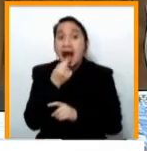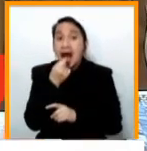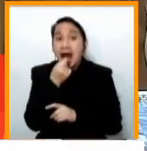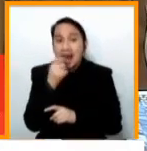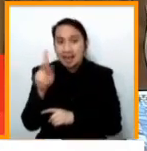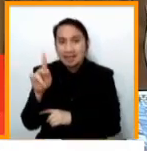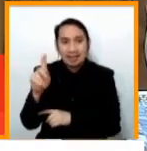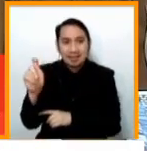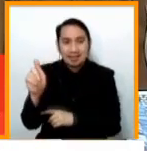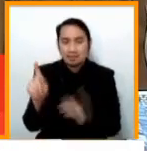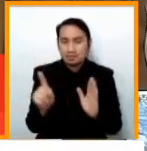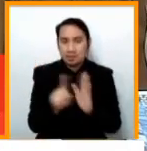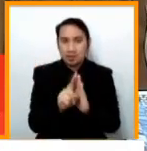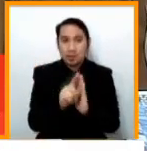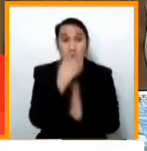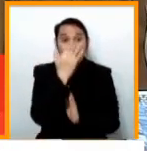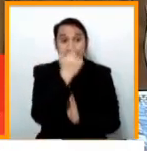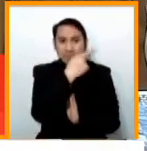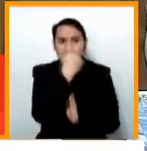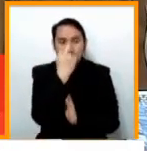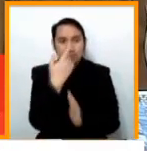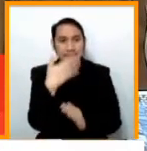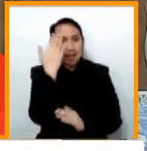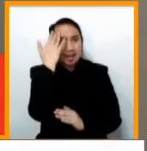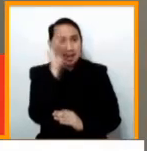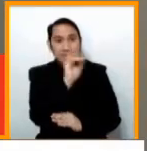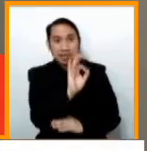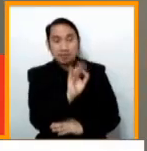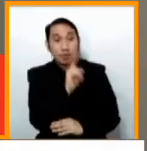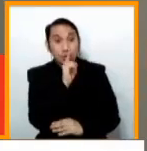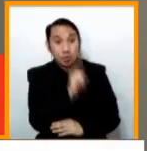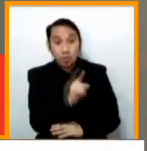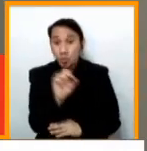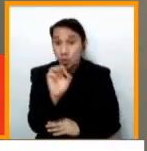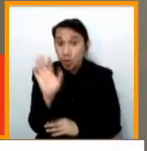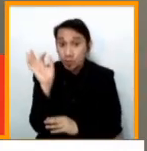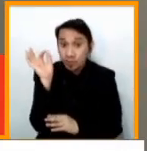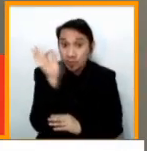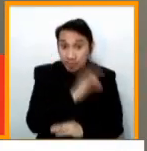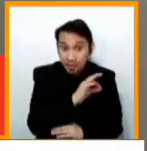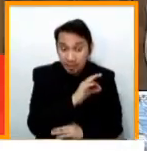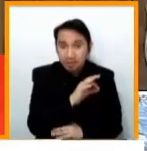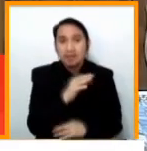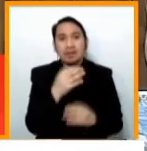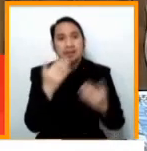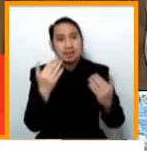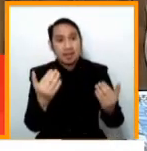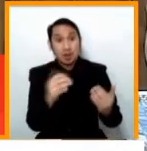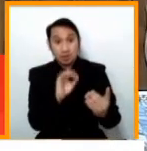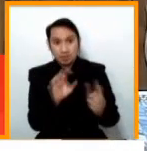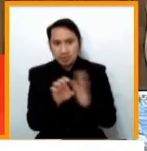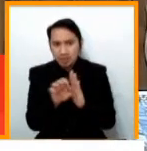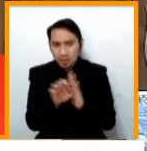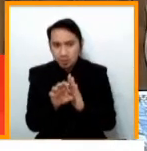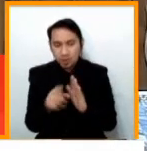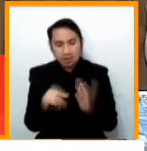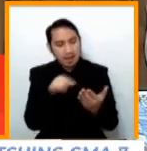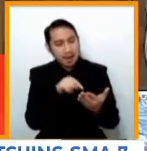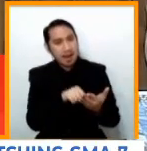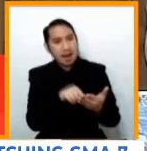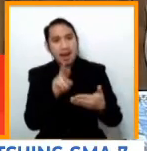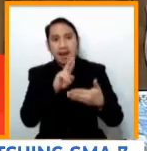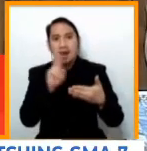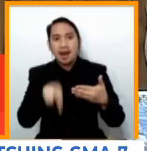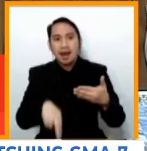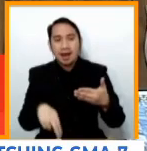po natin alam kung yung po ay peke or totoo. Pag na-test sila, nakita nilang negative sila, yung pala ay hindi